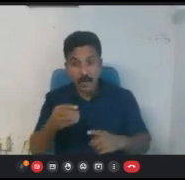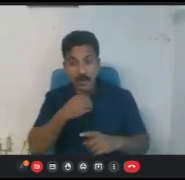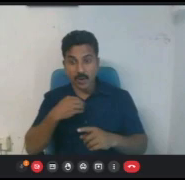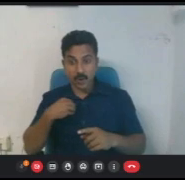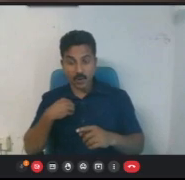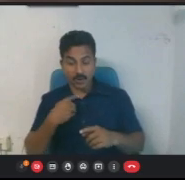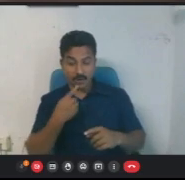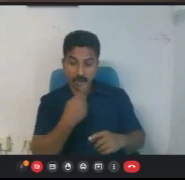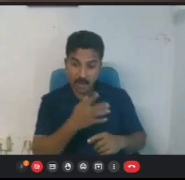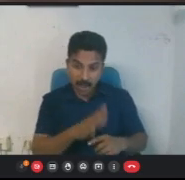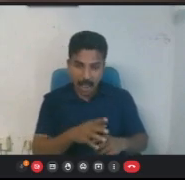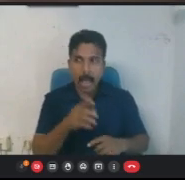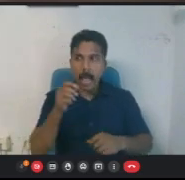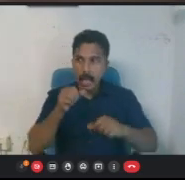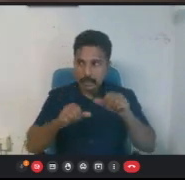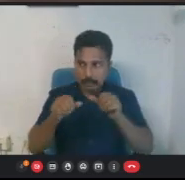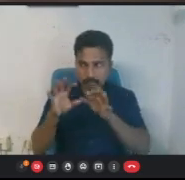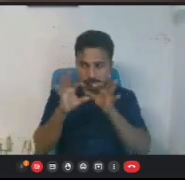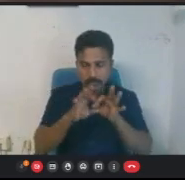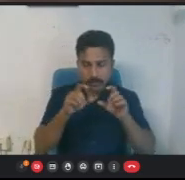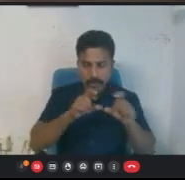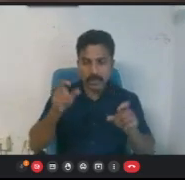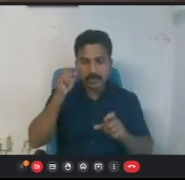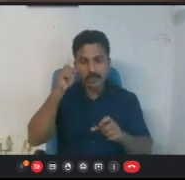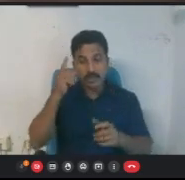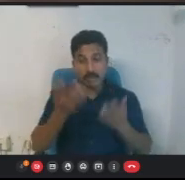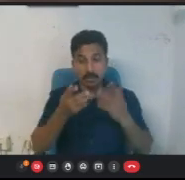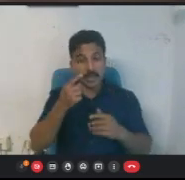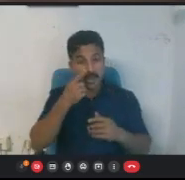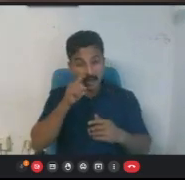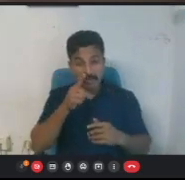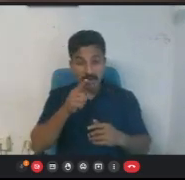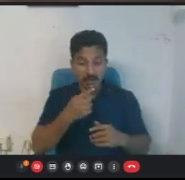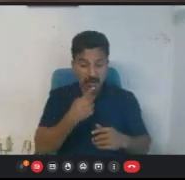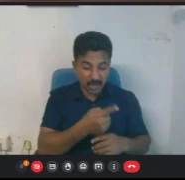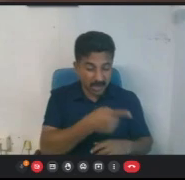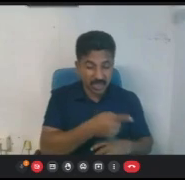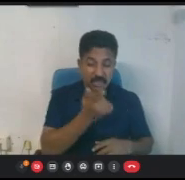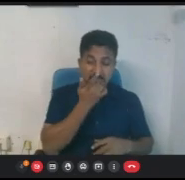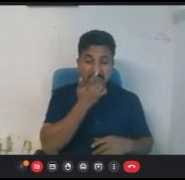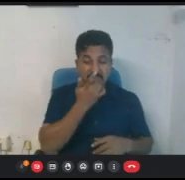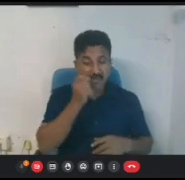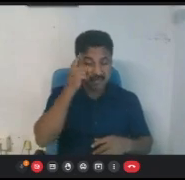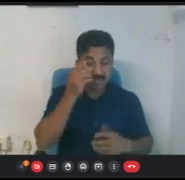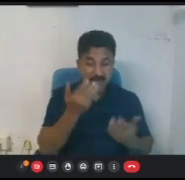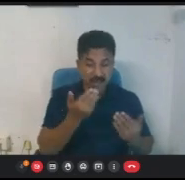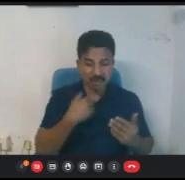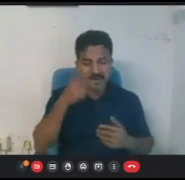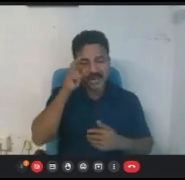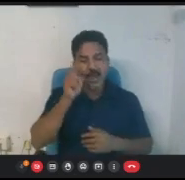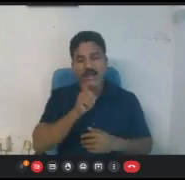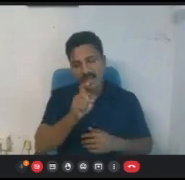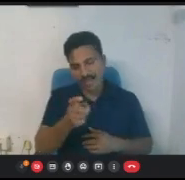കുഞ്ഞിന് മനസ്സിലാകും, അല്ലാന്നുണ്ടെങ്കിൽ തെറ്റായിട്ടുള്ള ഇൻഫർമേഷൻ കുഞ്ഞിന് കിട്ടിക്കൊണ്ടിരിക്കും. അതെ അതെ അതെ അതെ, അത് അതുകൊണ്ടാണ് മാമിനോട്